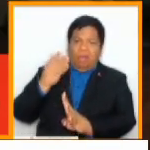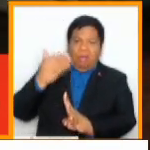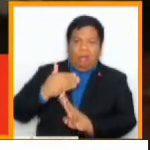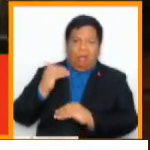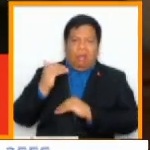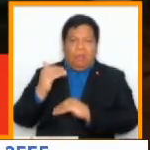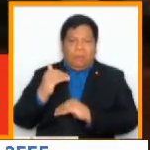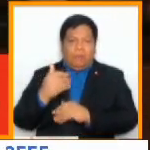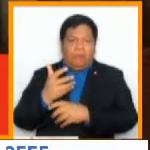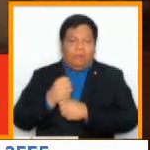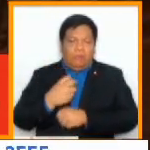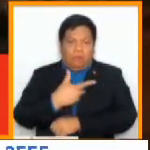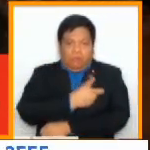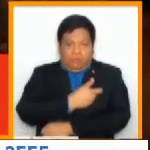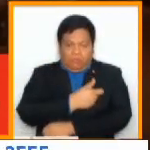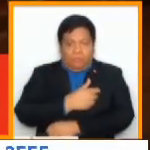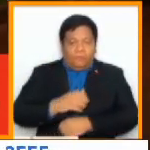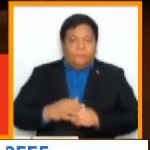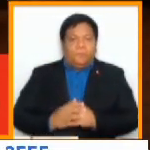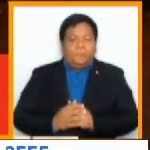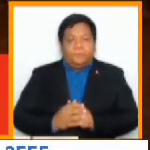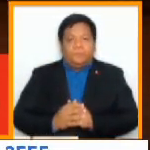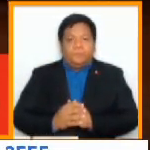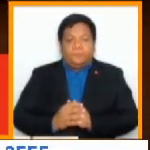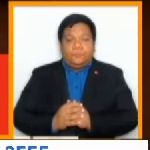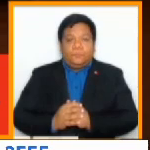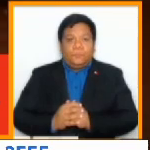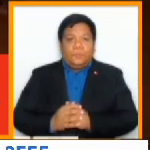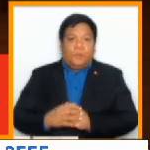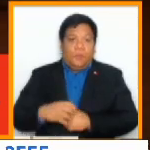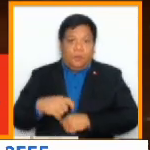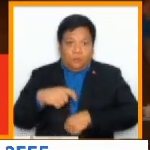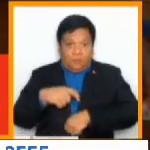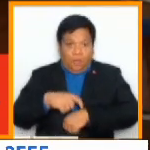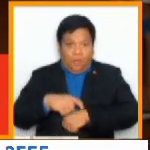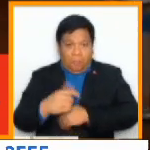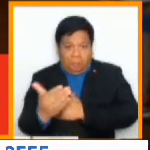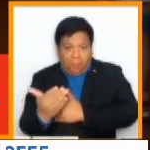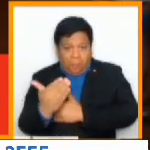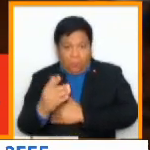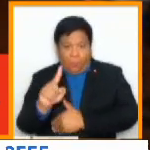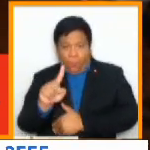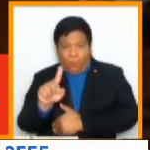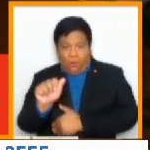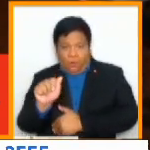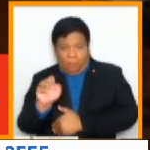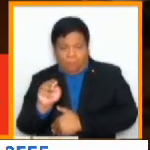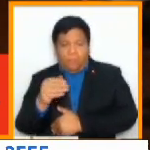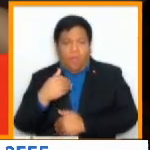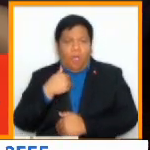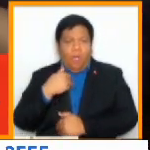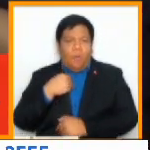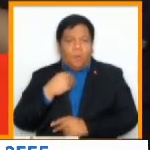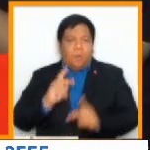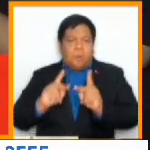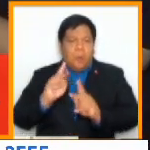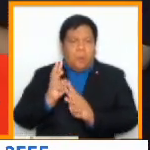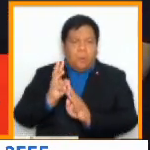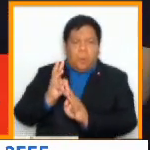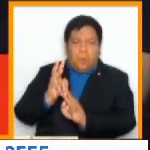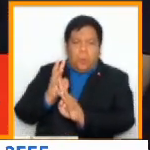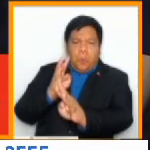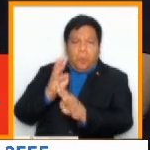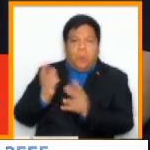Alauna pa lang ng madaling araw, nagsimula ng magkapila ng mga magpapabakuna dito sa labas ng Maria Clara High School sa Caloocan. Ang iba sa